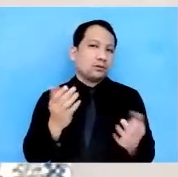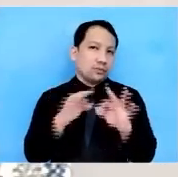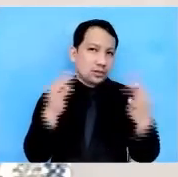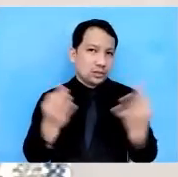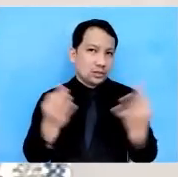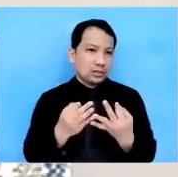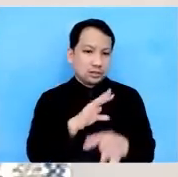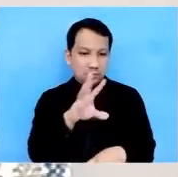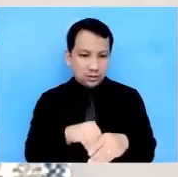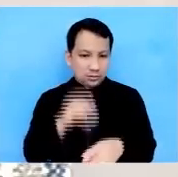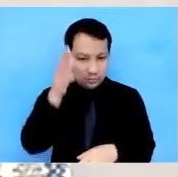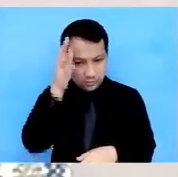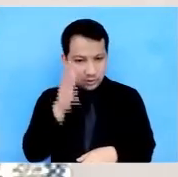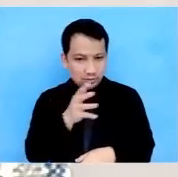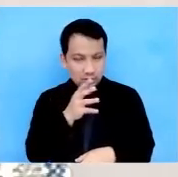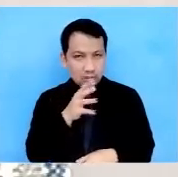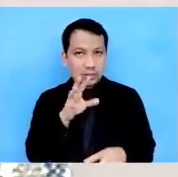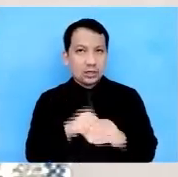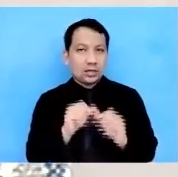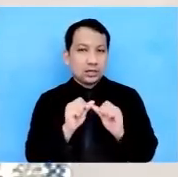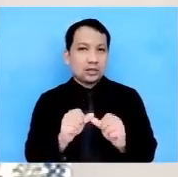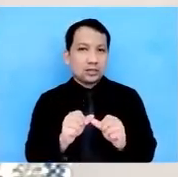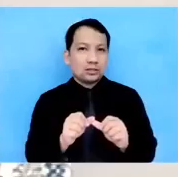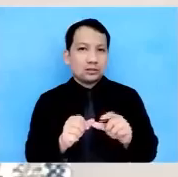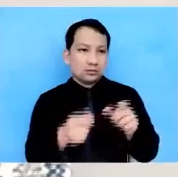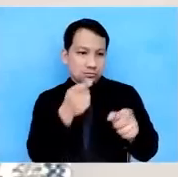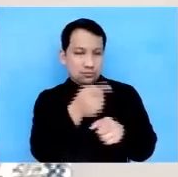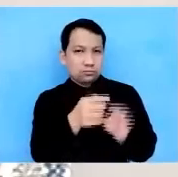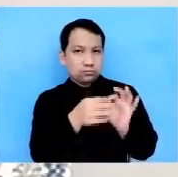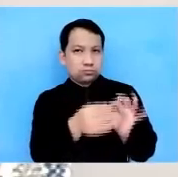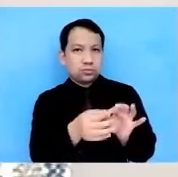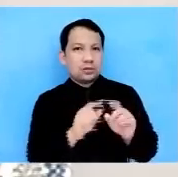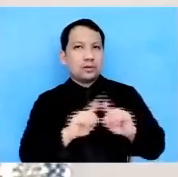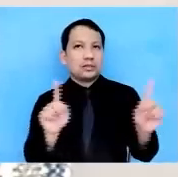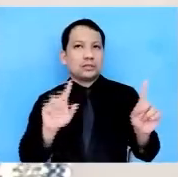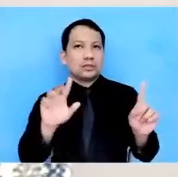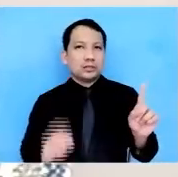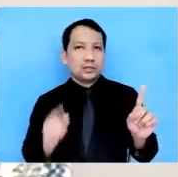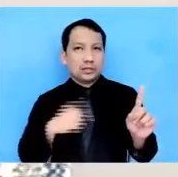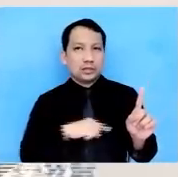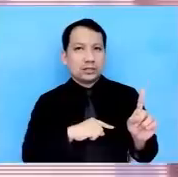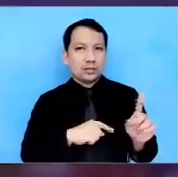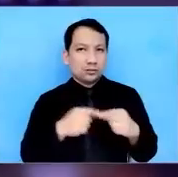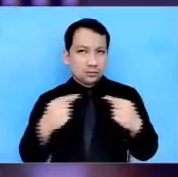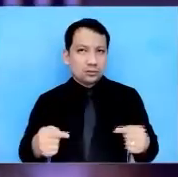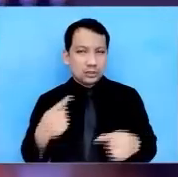parents of the players on your taunting, that's a different story. We're gonna go out and fight